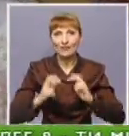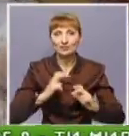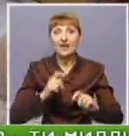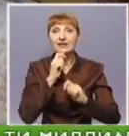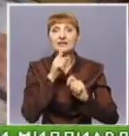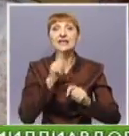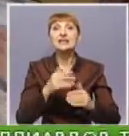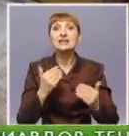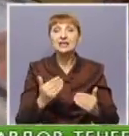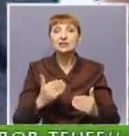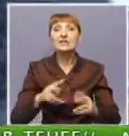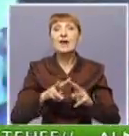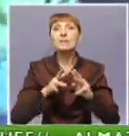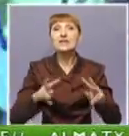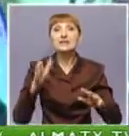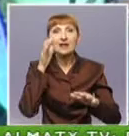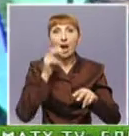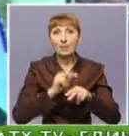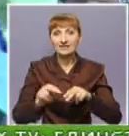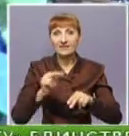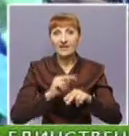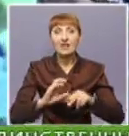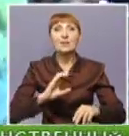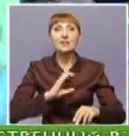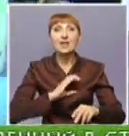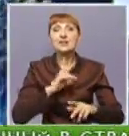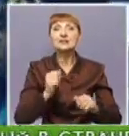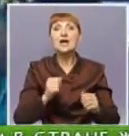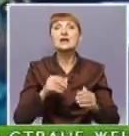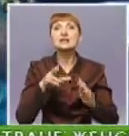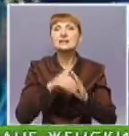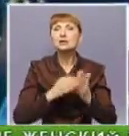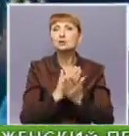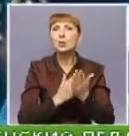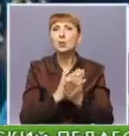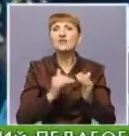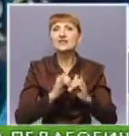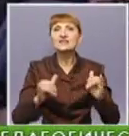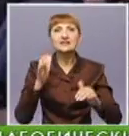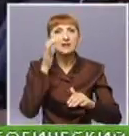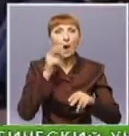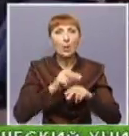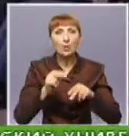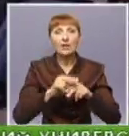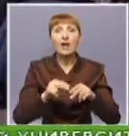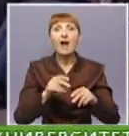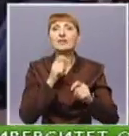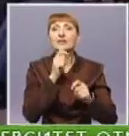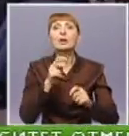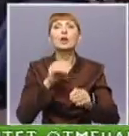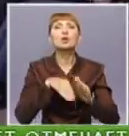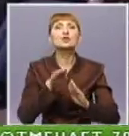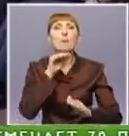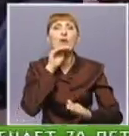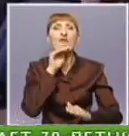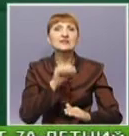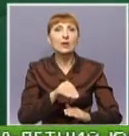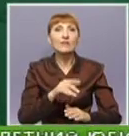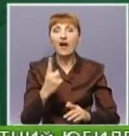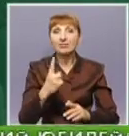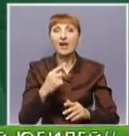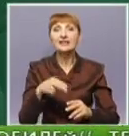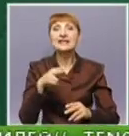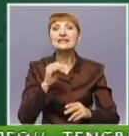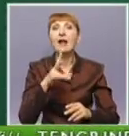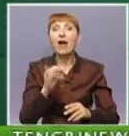и нынешнего министра образования. Медалями за заслуги в развитии науки отметили лучших профессоров. Одна из обладательниц –